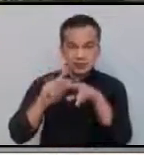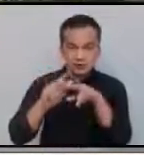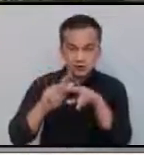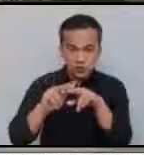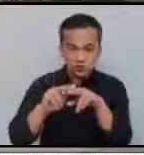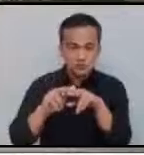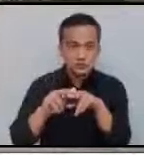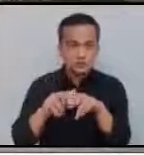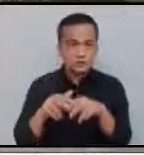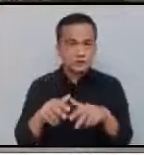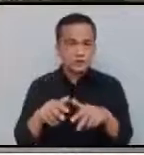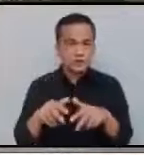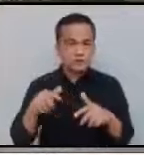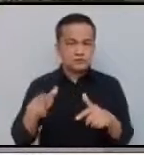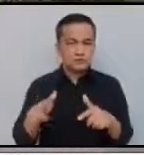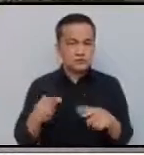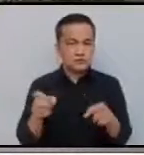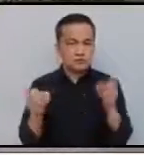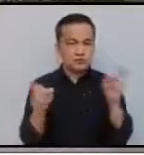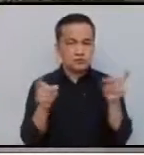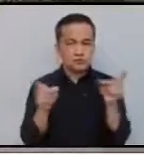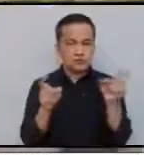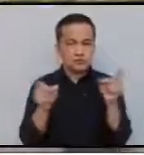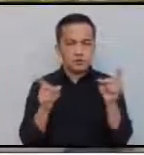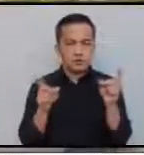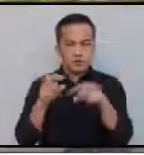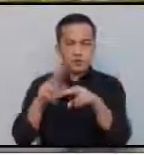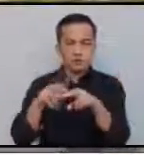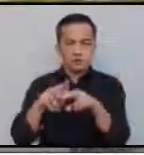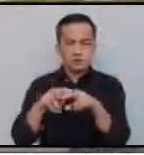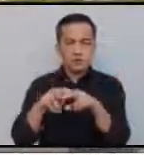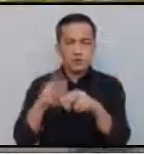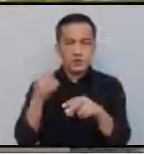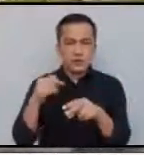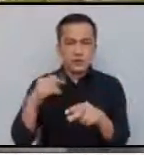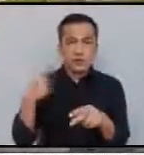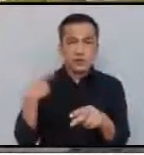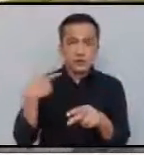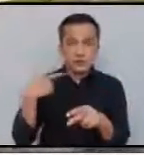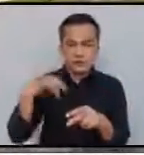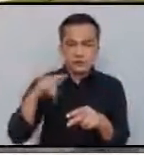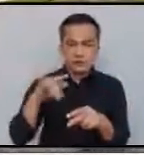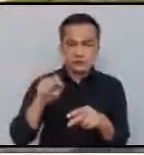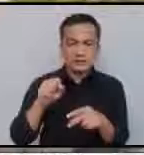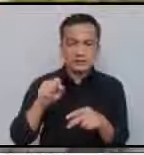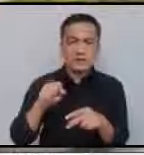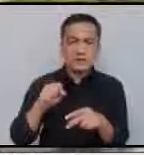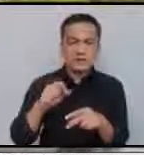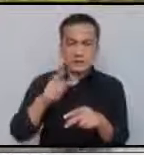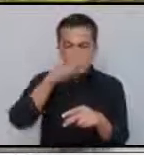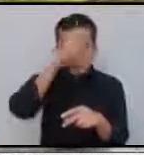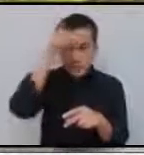sa asin dahil nilagyan na po natin ng patis. And black pepper.